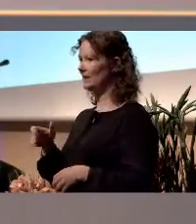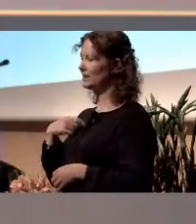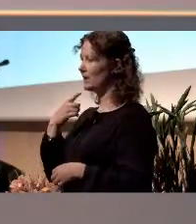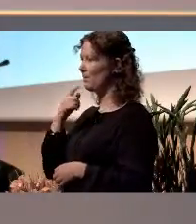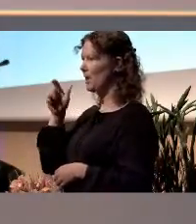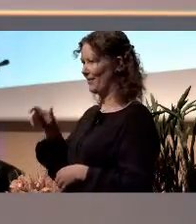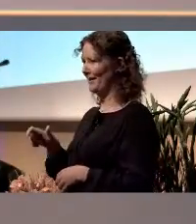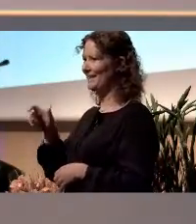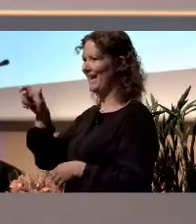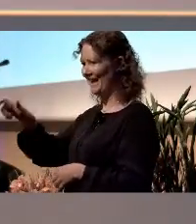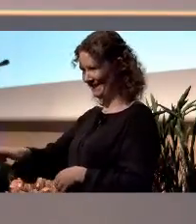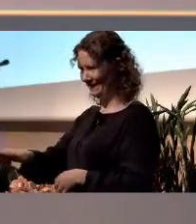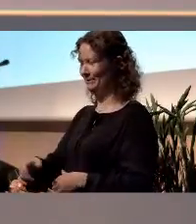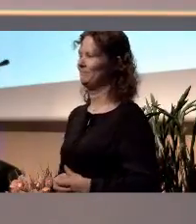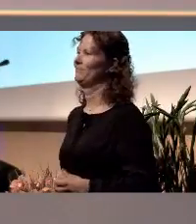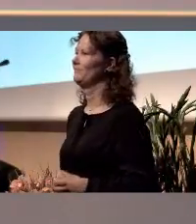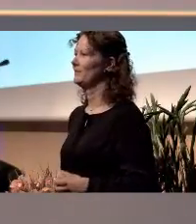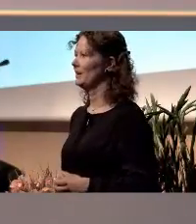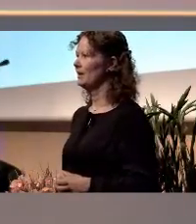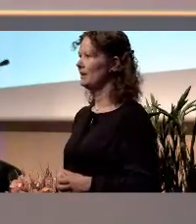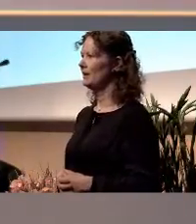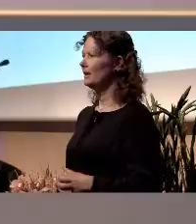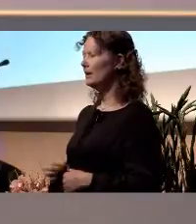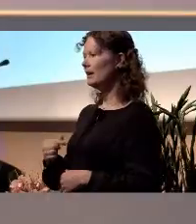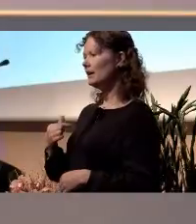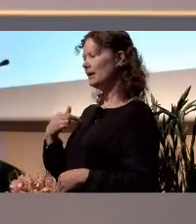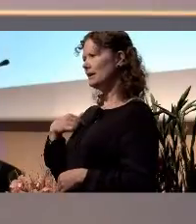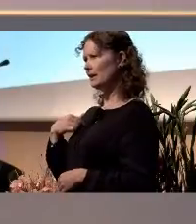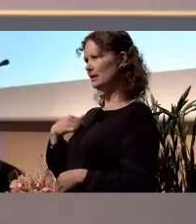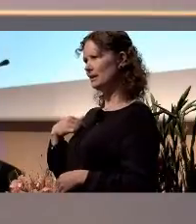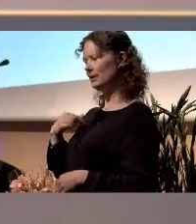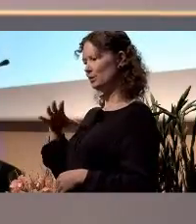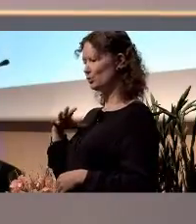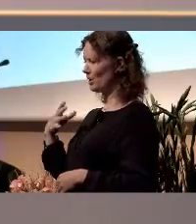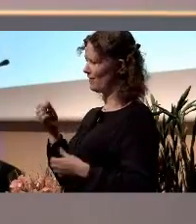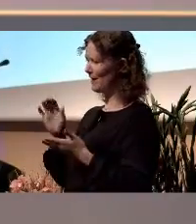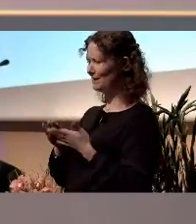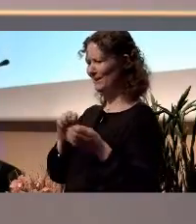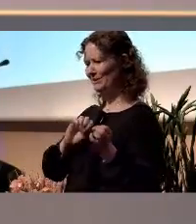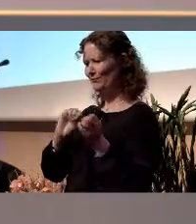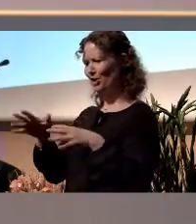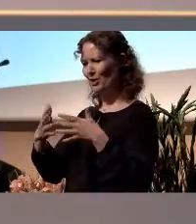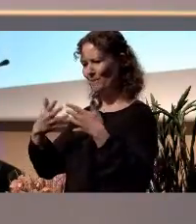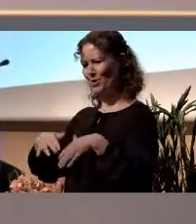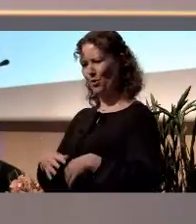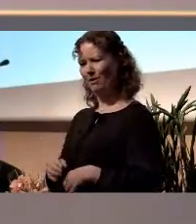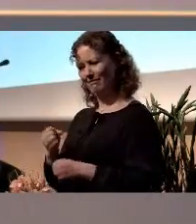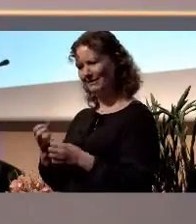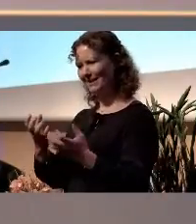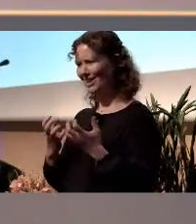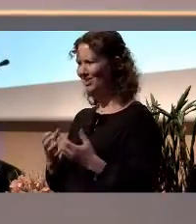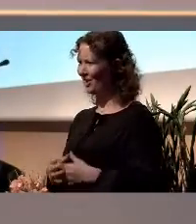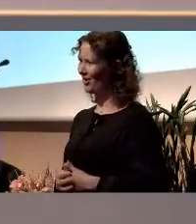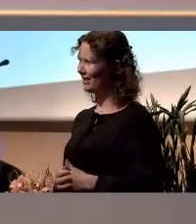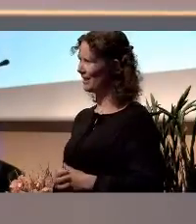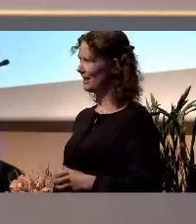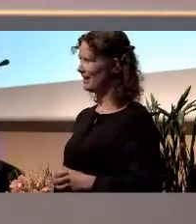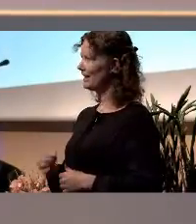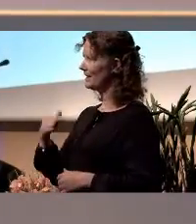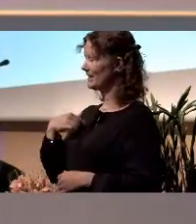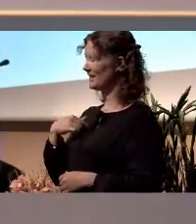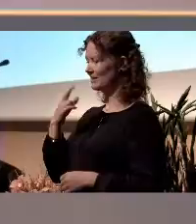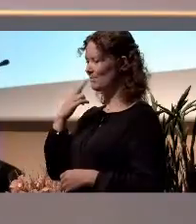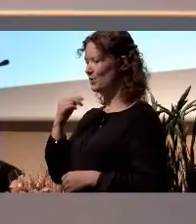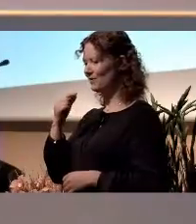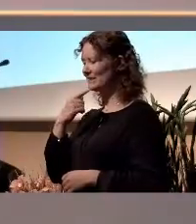deg. Jeg synes jeg nå har blitt med i et flyttebyrå. Det var interessant. Jeg skal